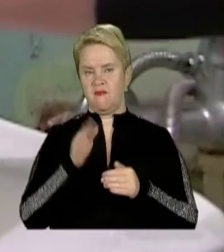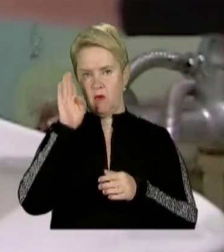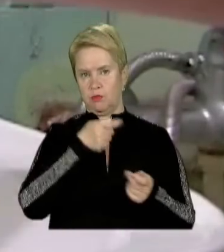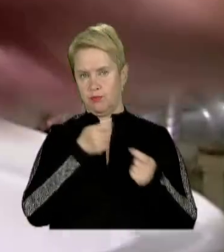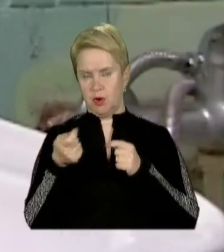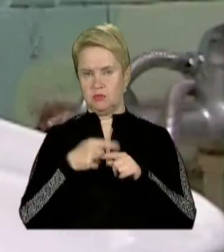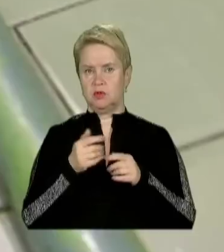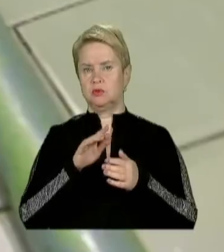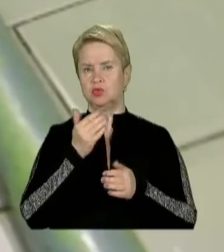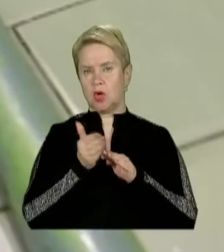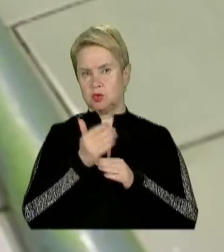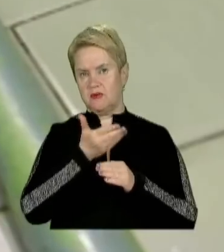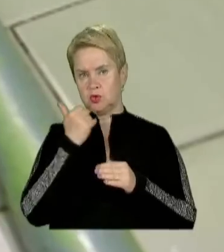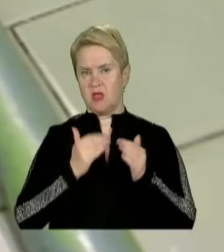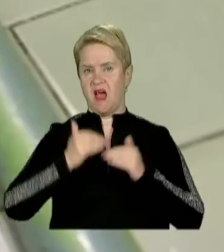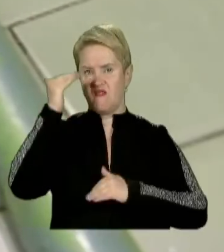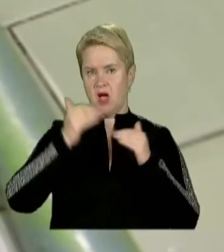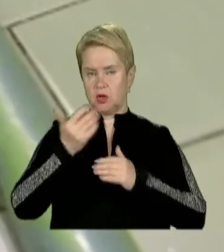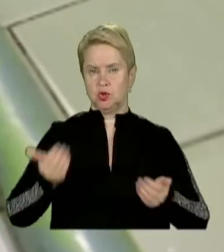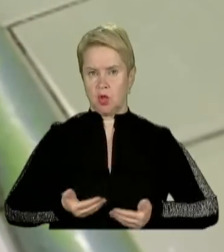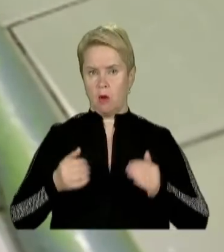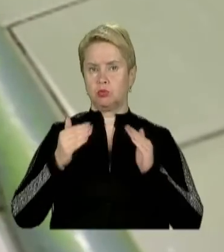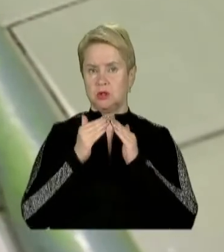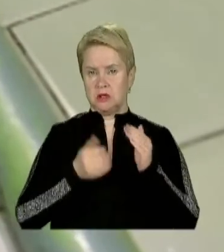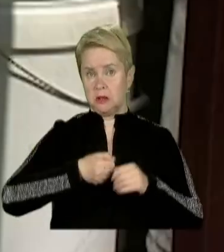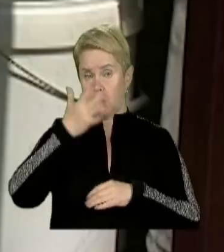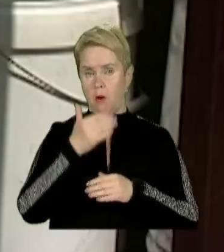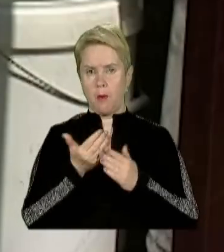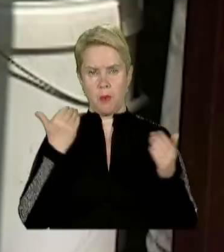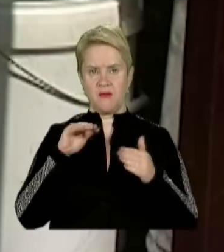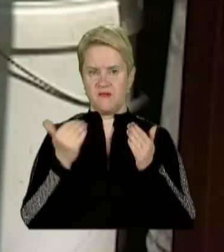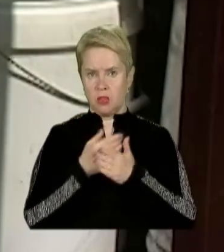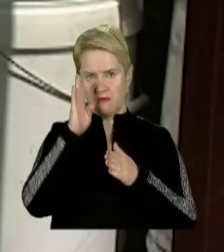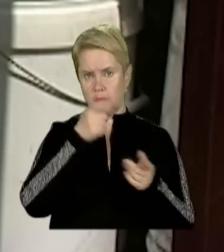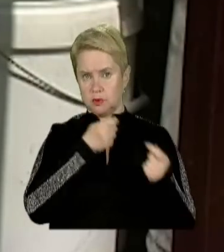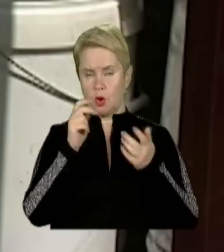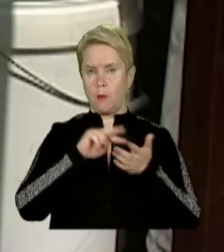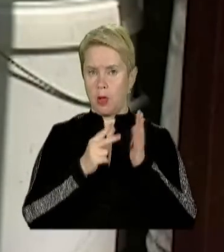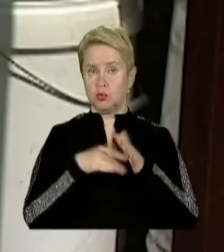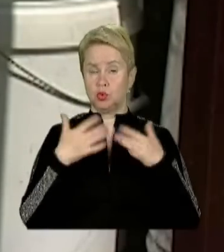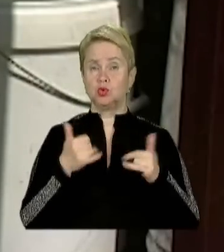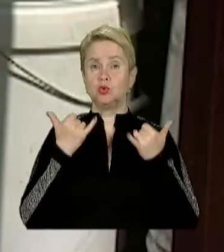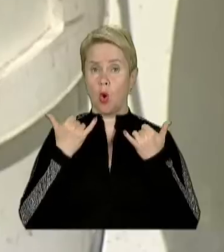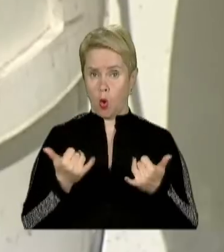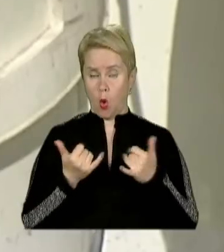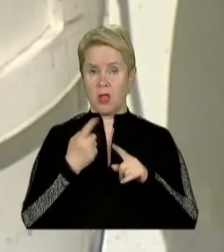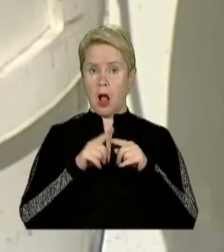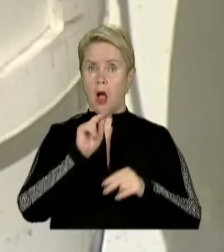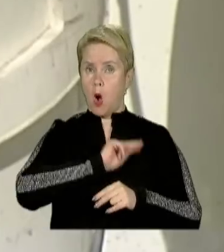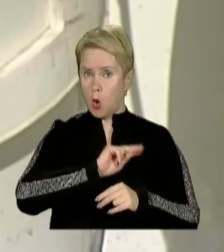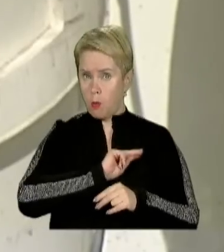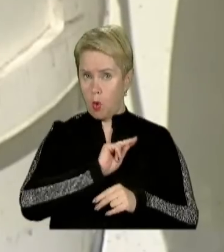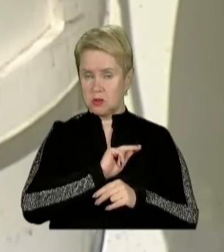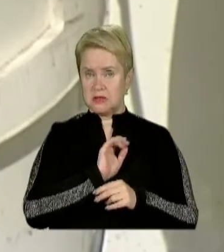Вона частково відсутня на верхніх поверхах житлових будинків. Попередньо відновити постачання планують вже сьогодні, але роботи